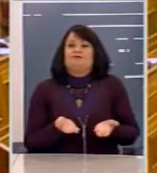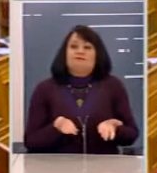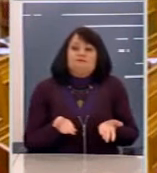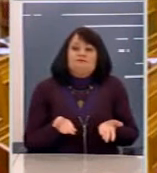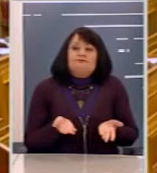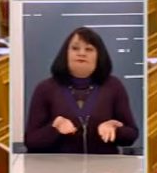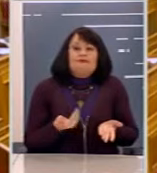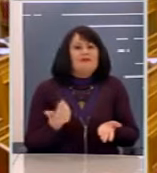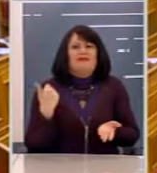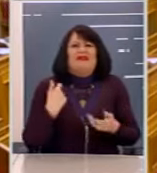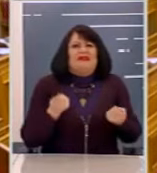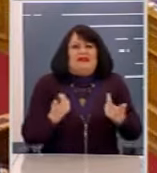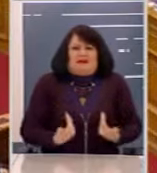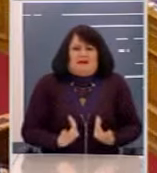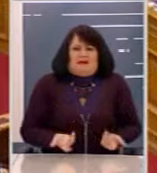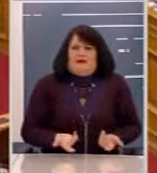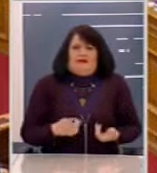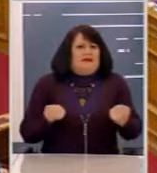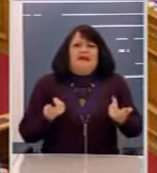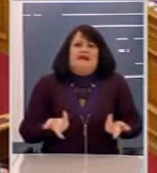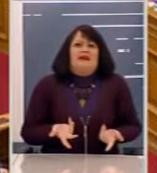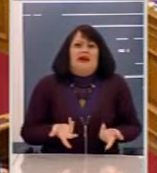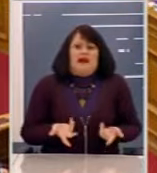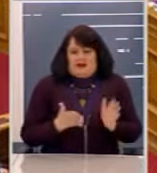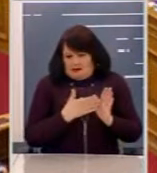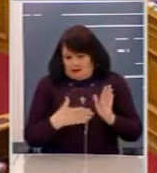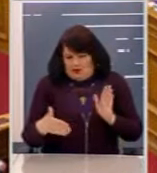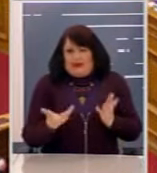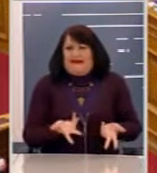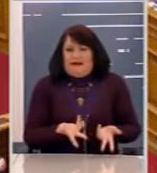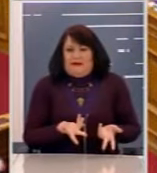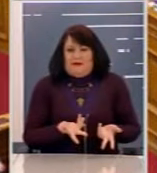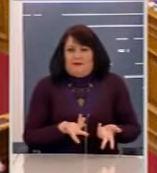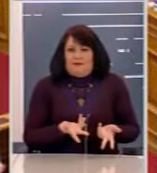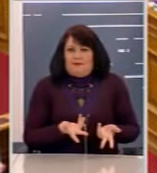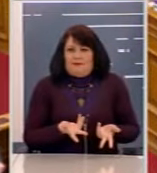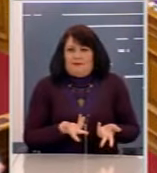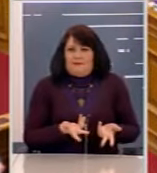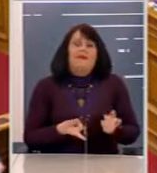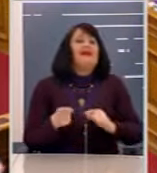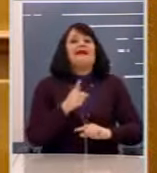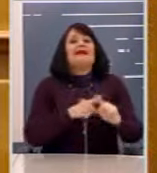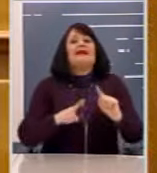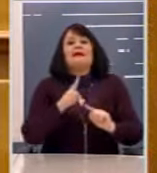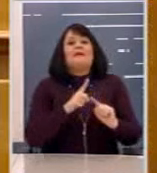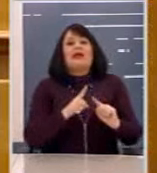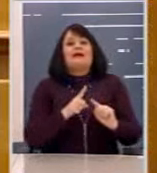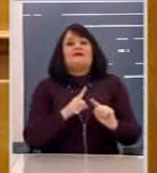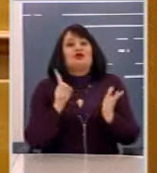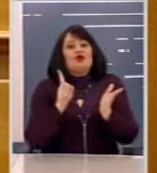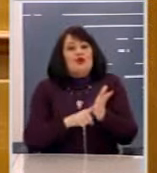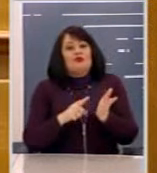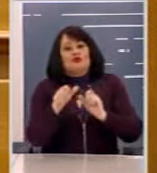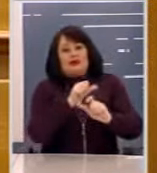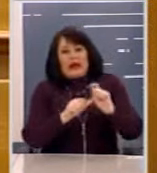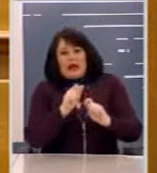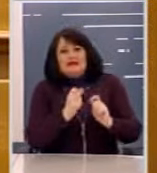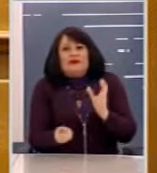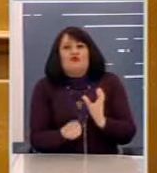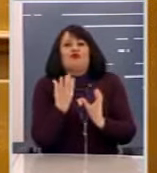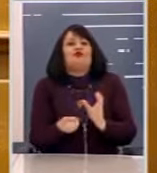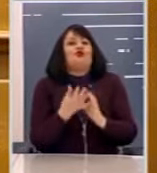τι έχετε κάνει εσείς αυτό το διάστημα, ποιες είναι οι θεσμικές τομές που έχετε